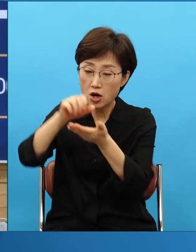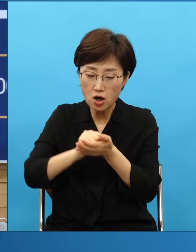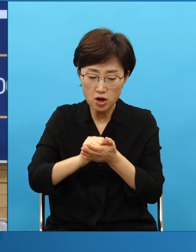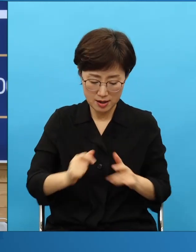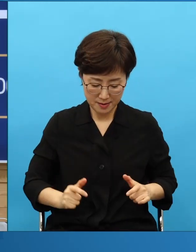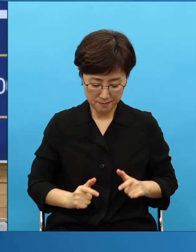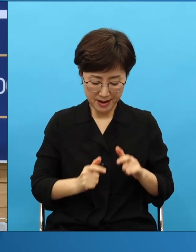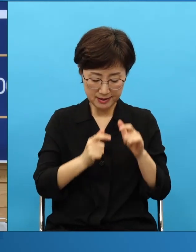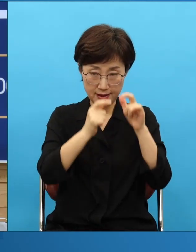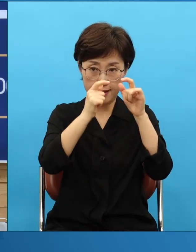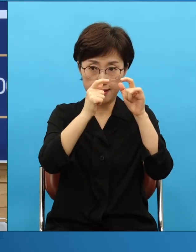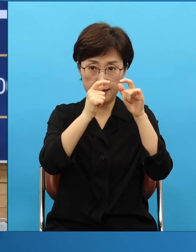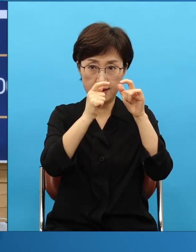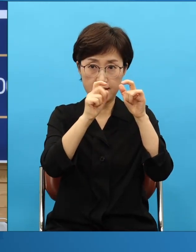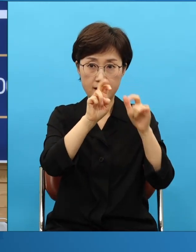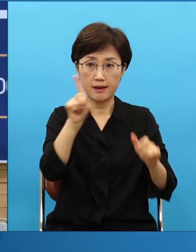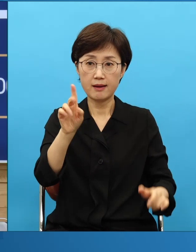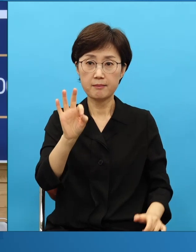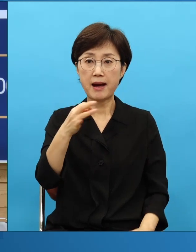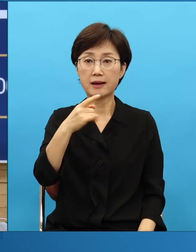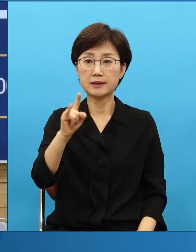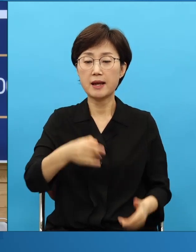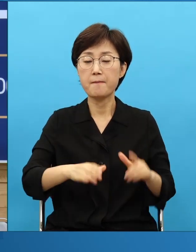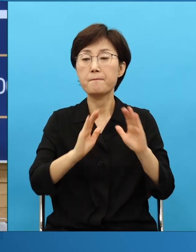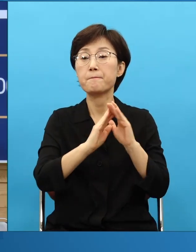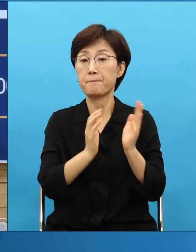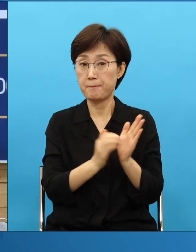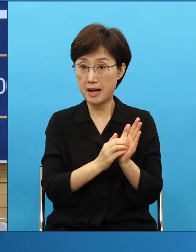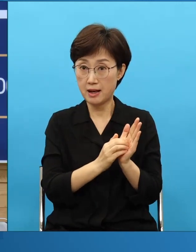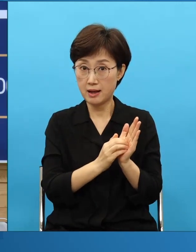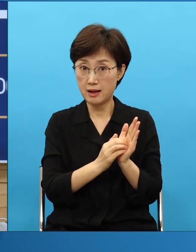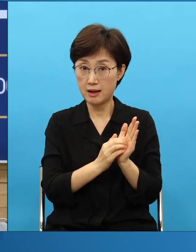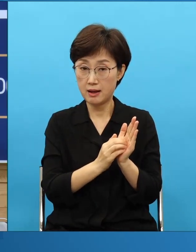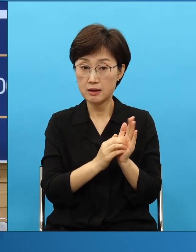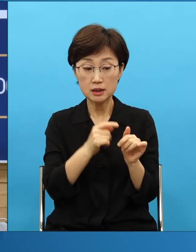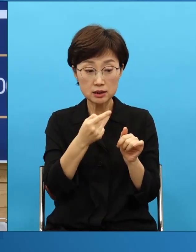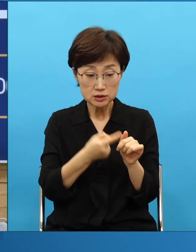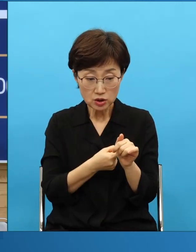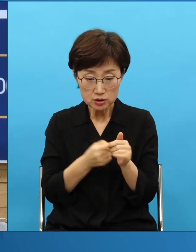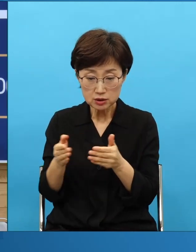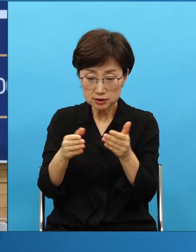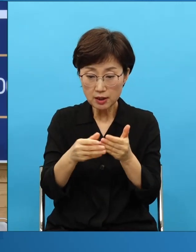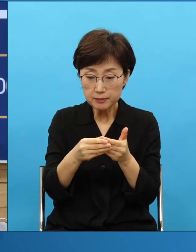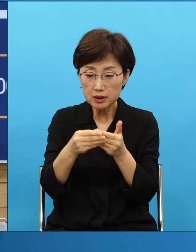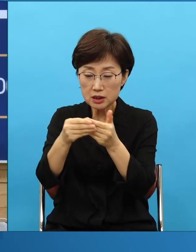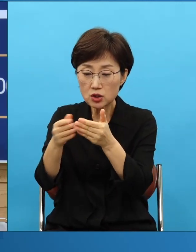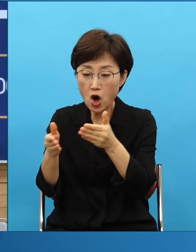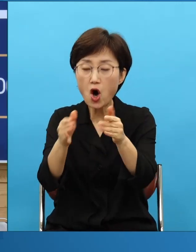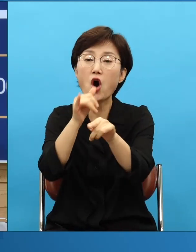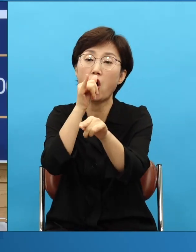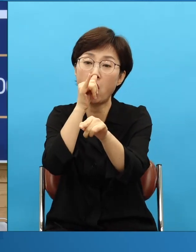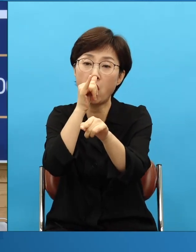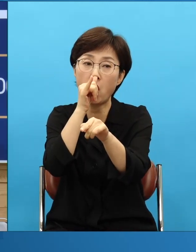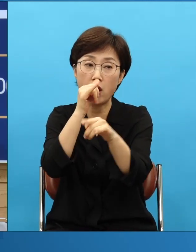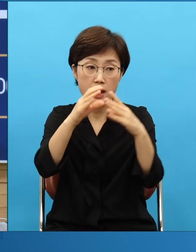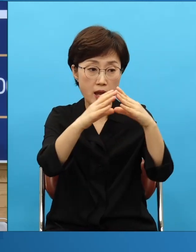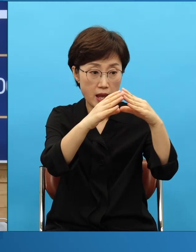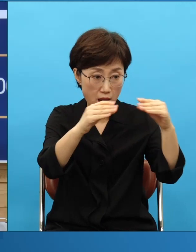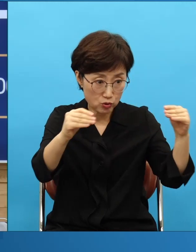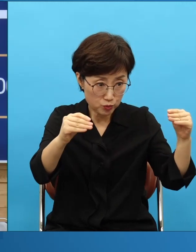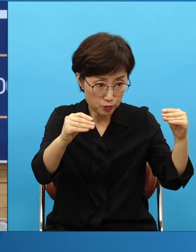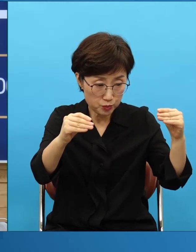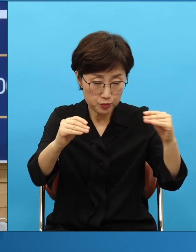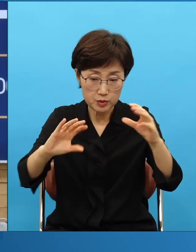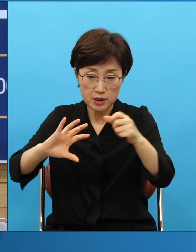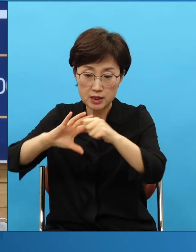became their partisan. 그러면서 여정이 나왔잖아요. 뭡니까? And then they had their journeys. What was that? 애굽과 세계복음화입니다. It